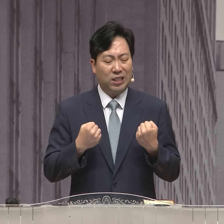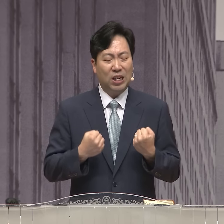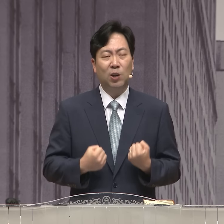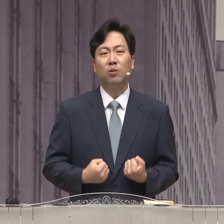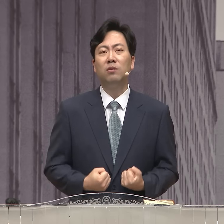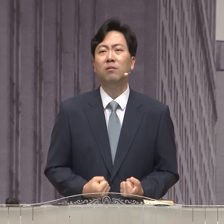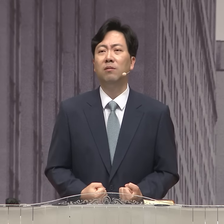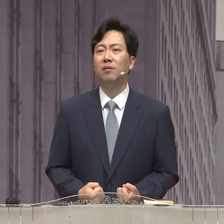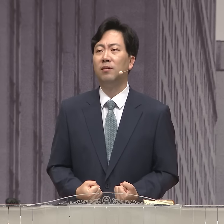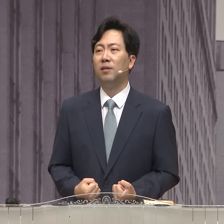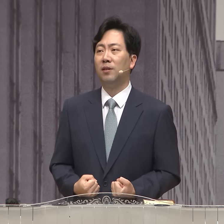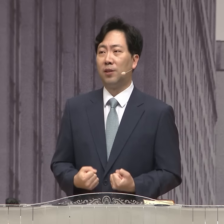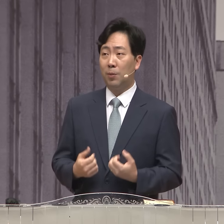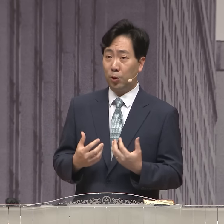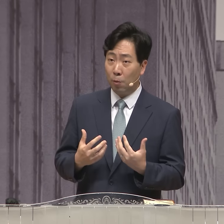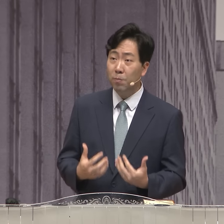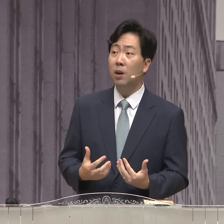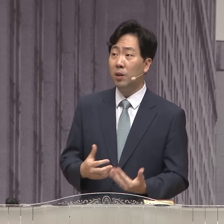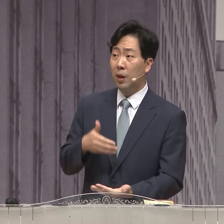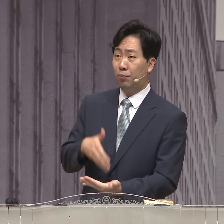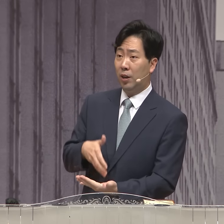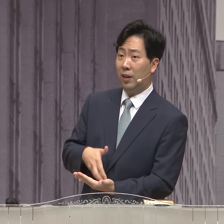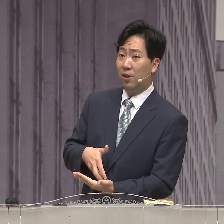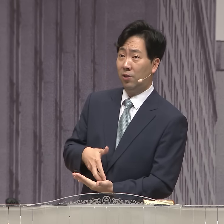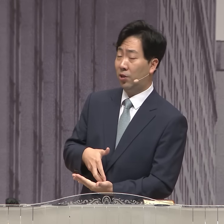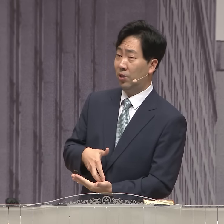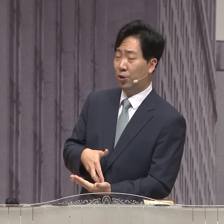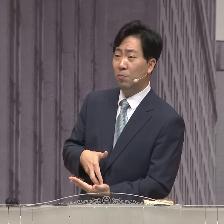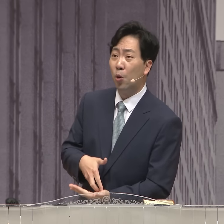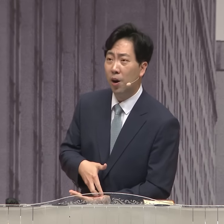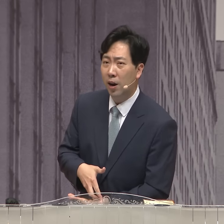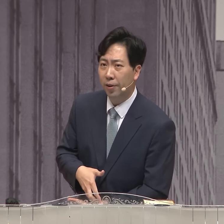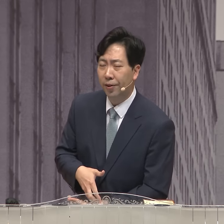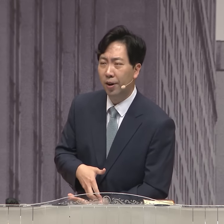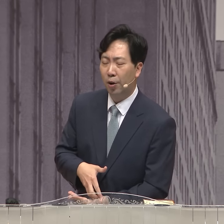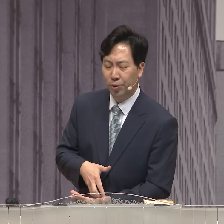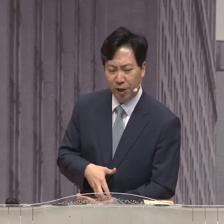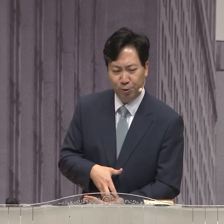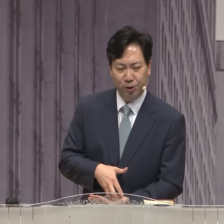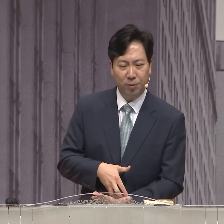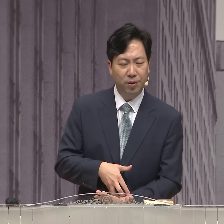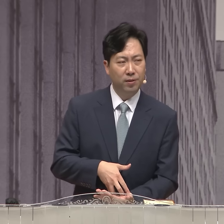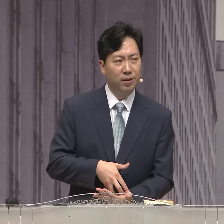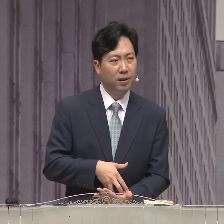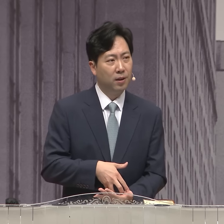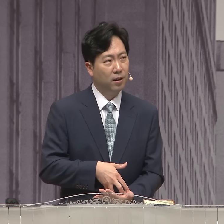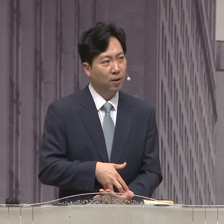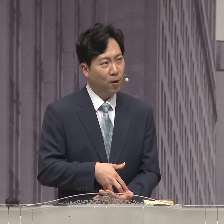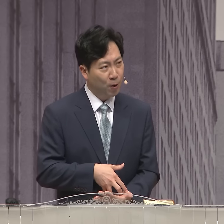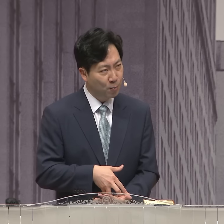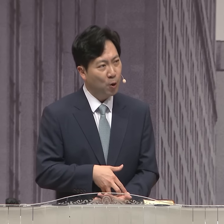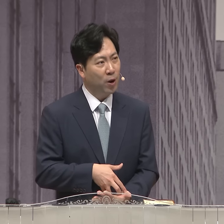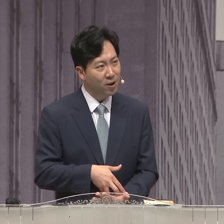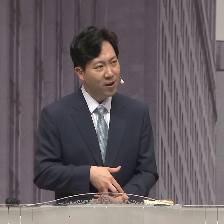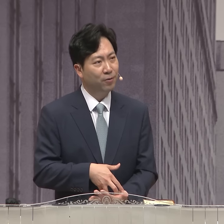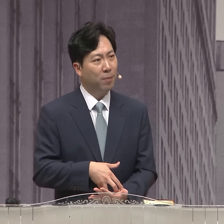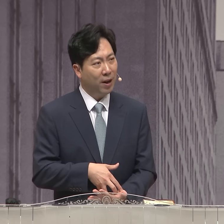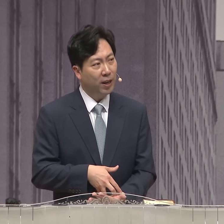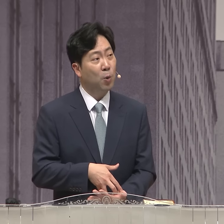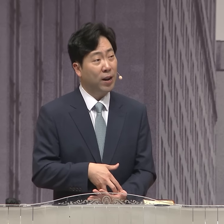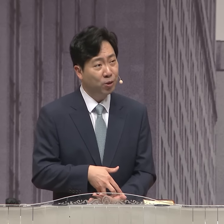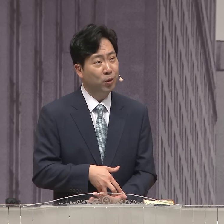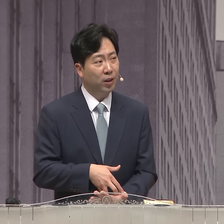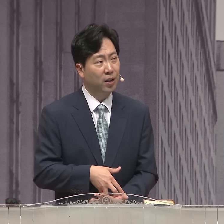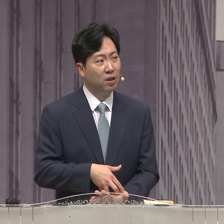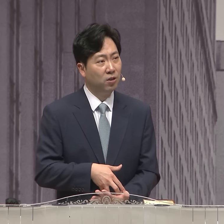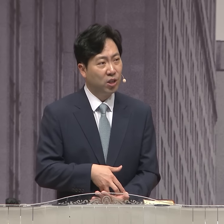것 자체로는 그 사람이 정말 믿음의 뿌리가 내려져 있는지는 몰라요. 언제 알 수 있냐면 어려움과 환난과